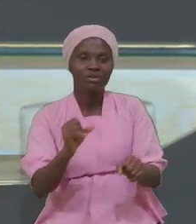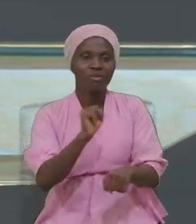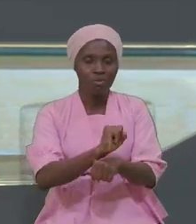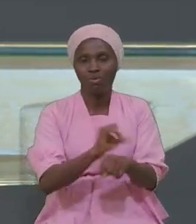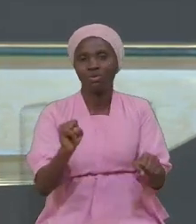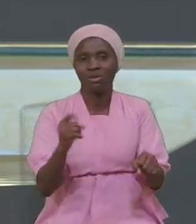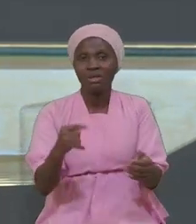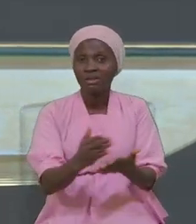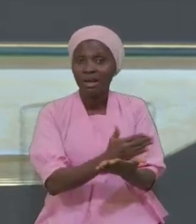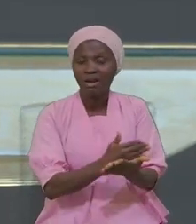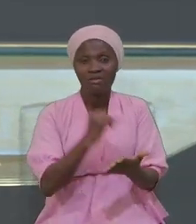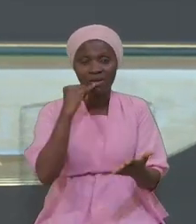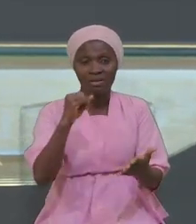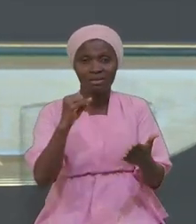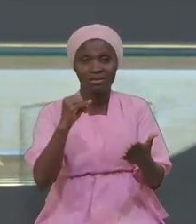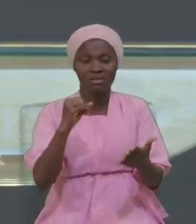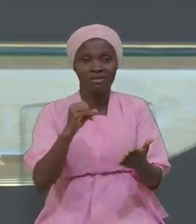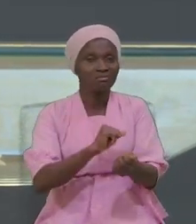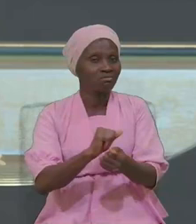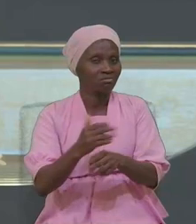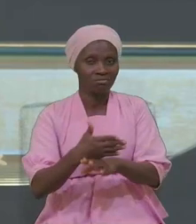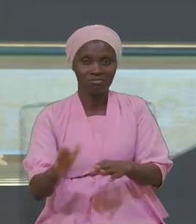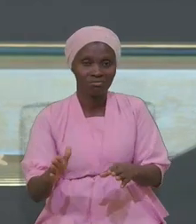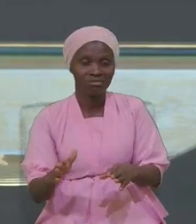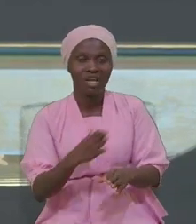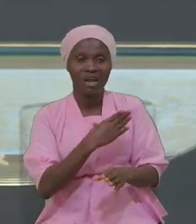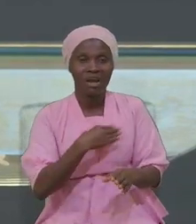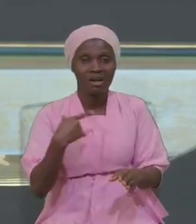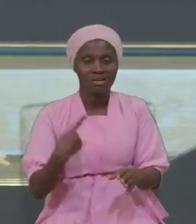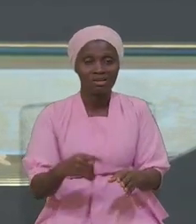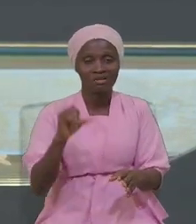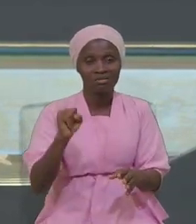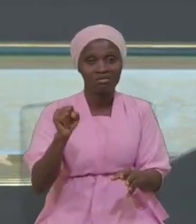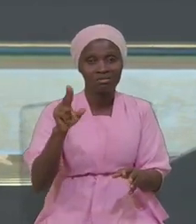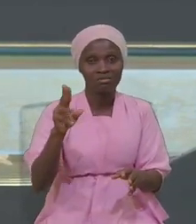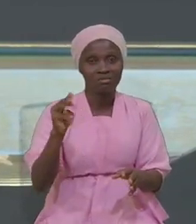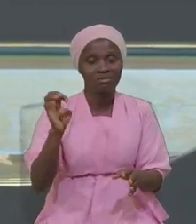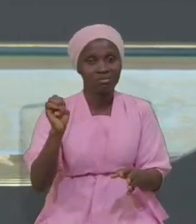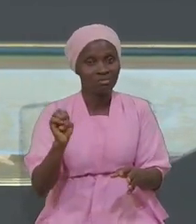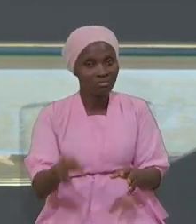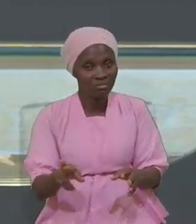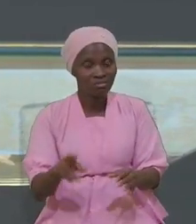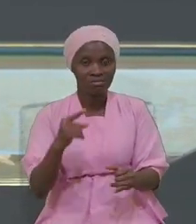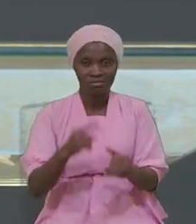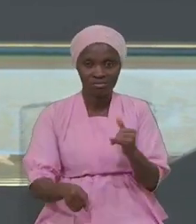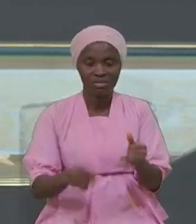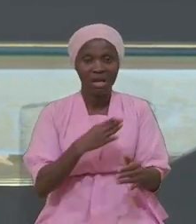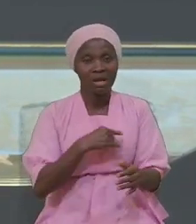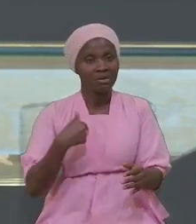des œuvres bonnes. La moisson est passée, l'été est fini et nous ne sommes pas